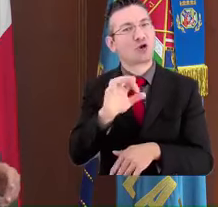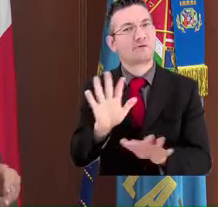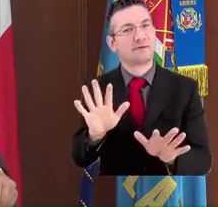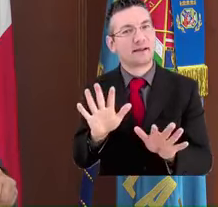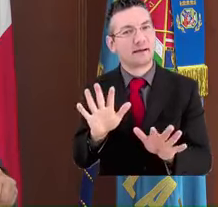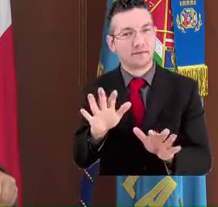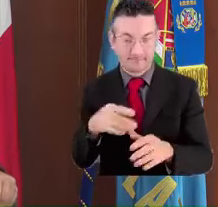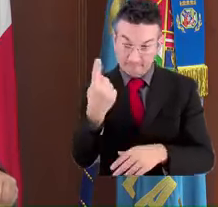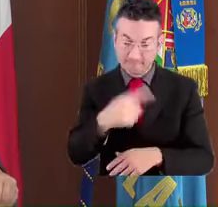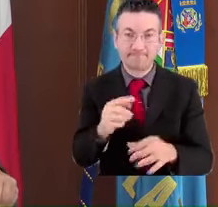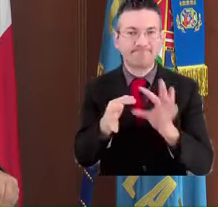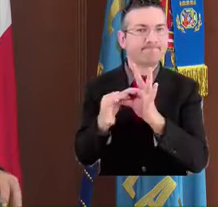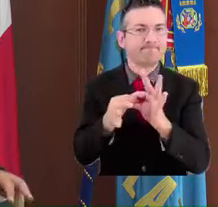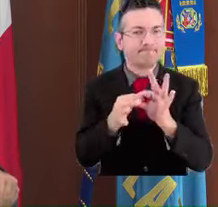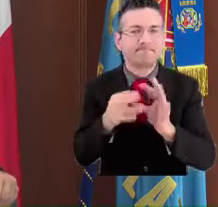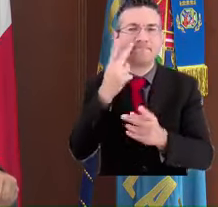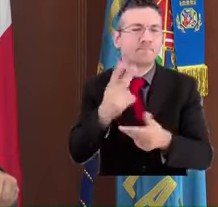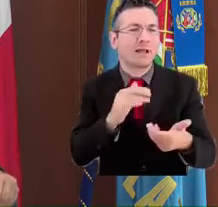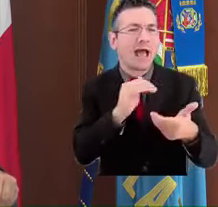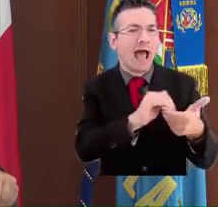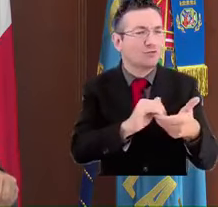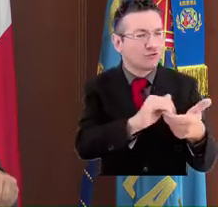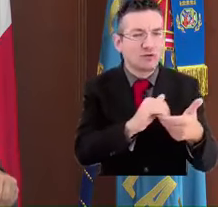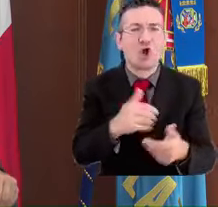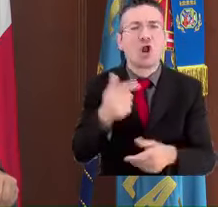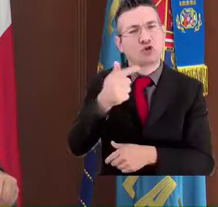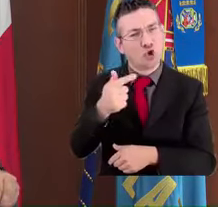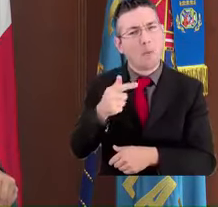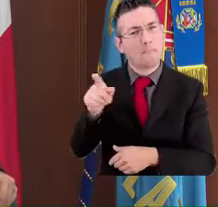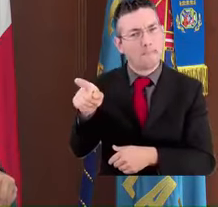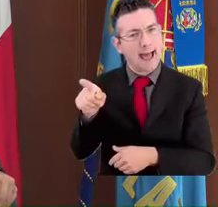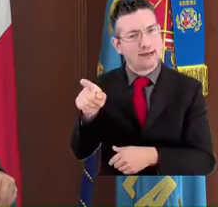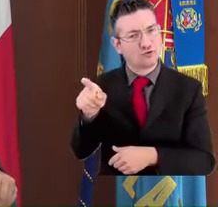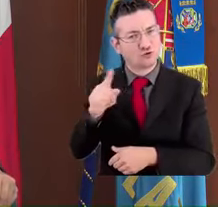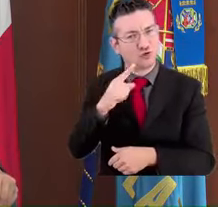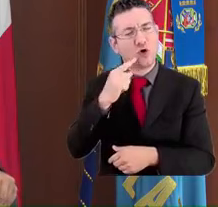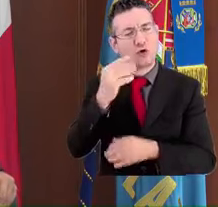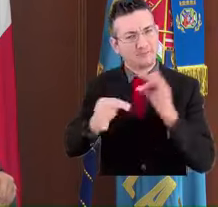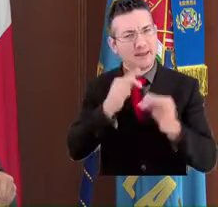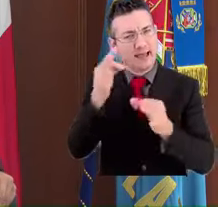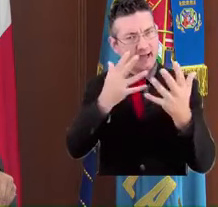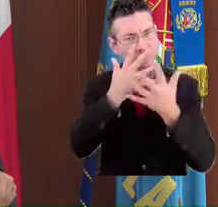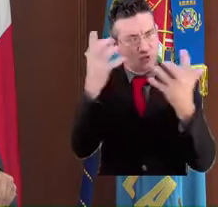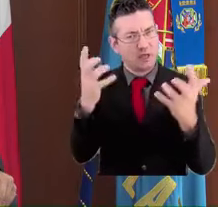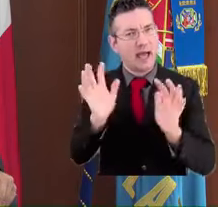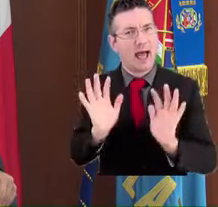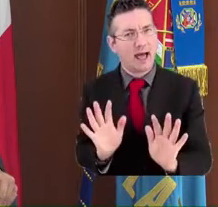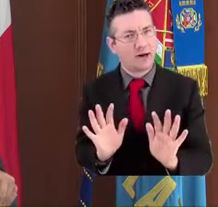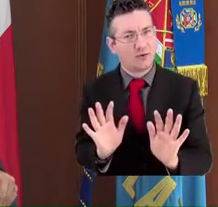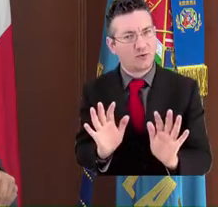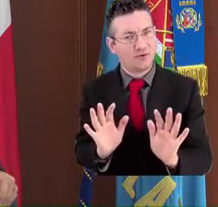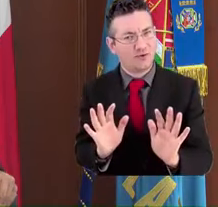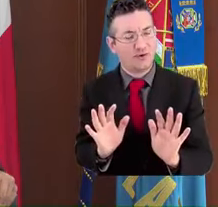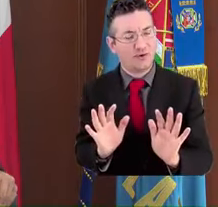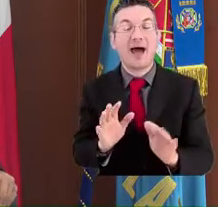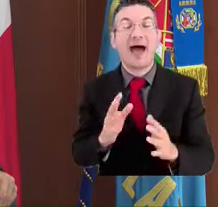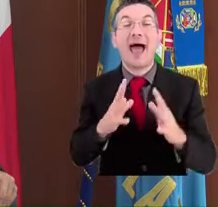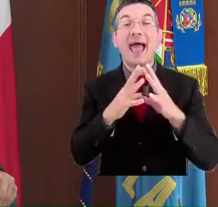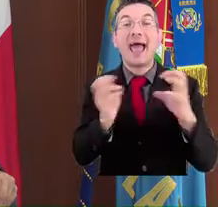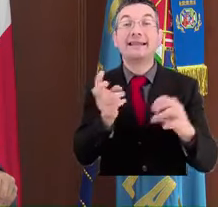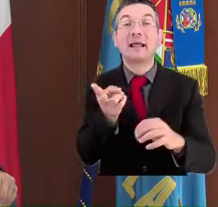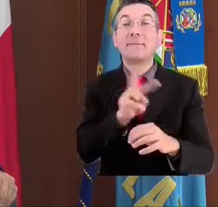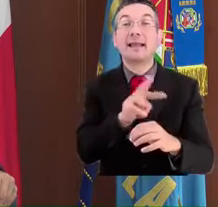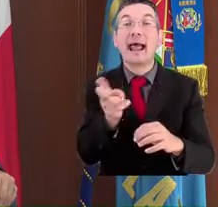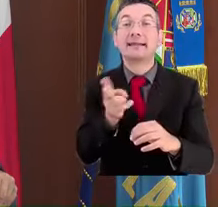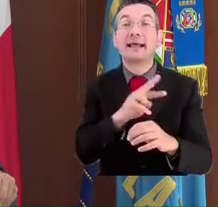mondo dell'associazione tommaso la ha chiarito molto molto bene niente bisogna del turismo si